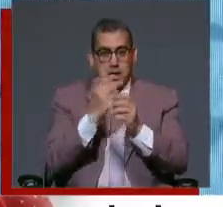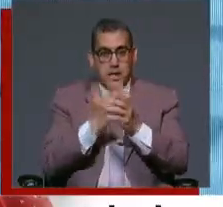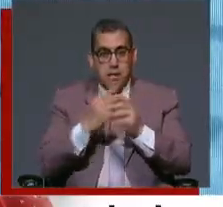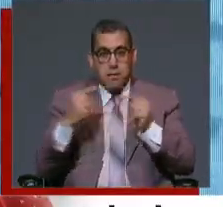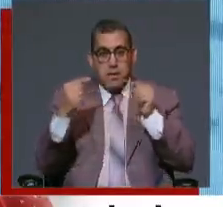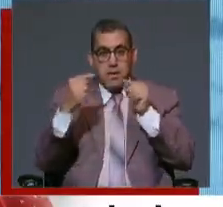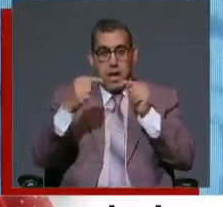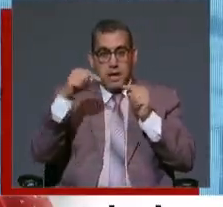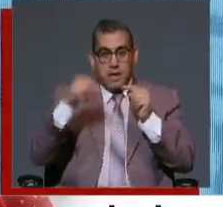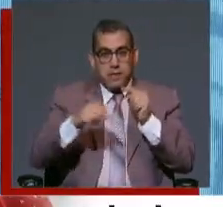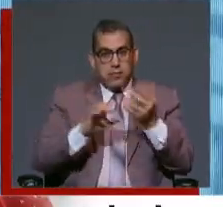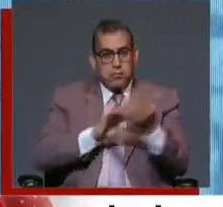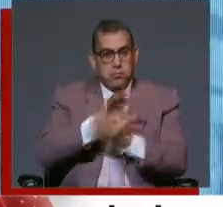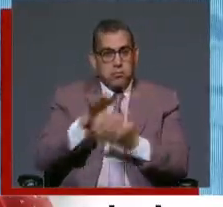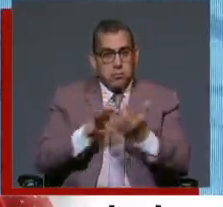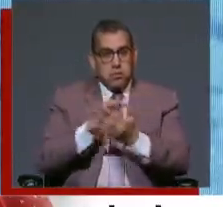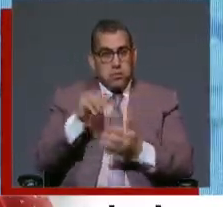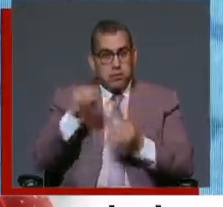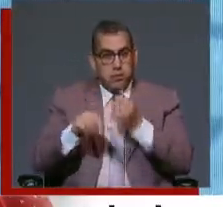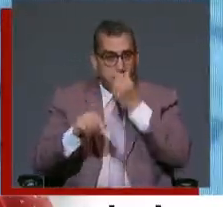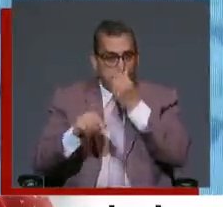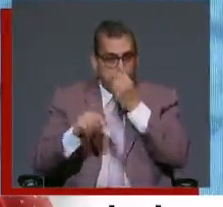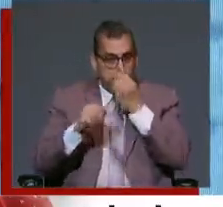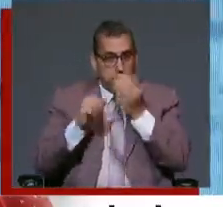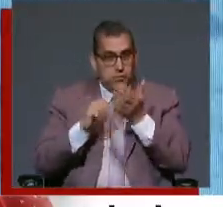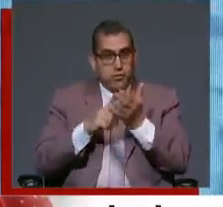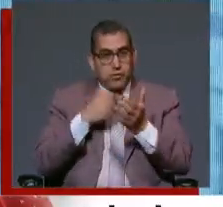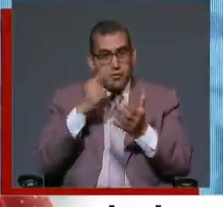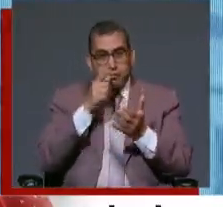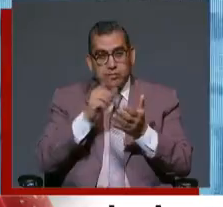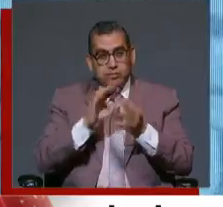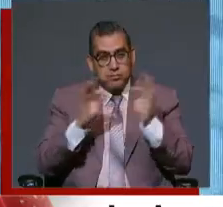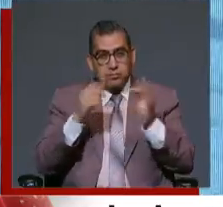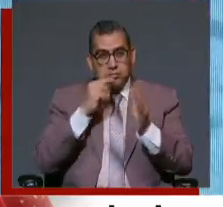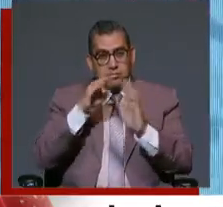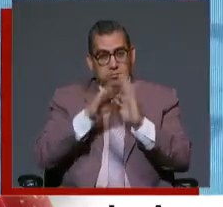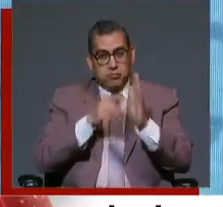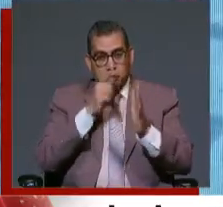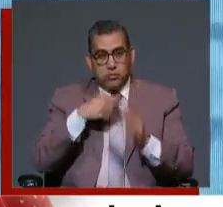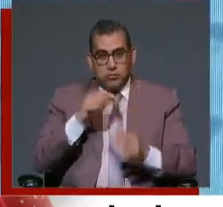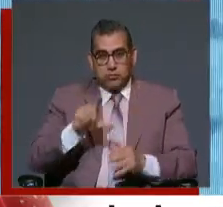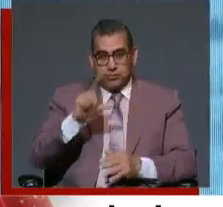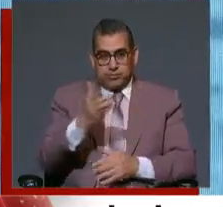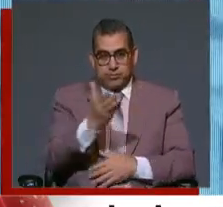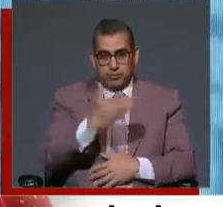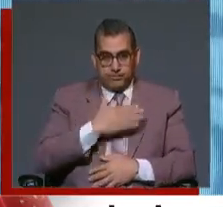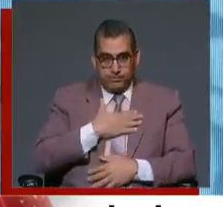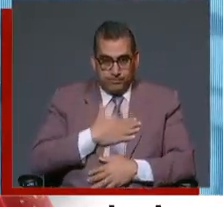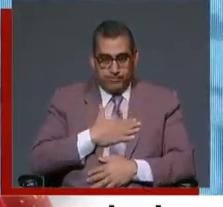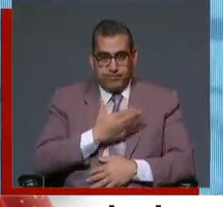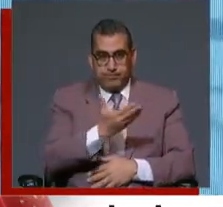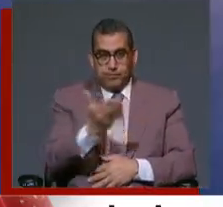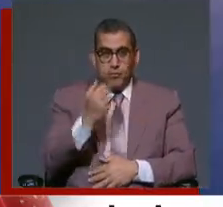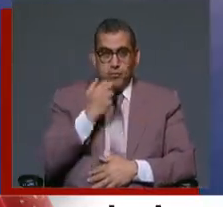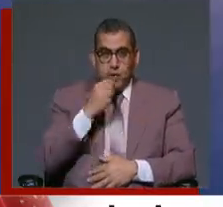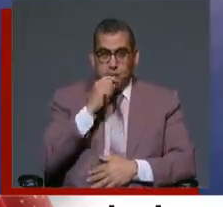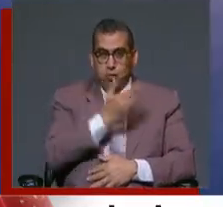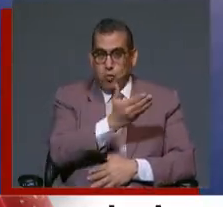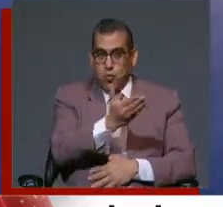للتحديات والإشكاليات التي تم التطرق إليها. أصحاب السعادة، أصحاب المعالي، سيداتي،